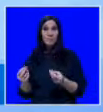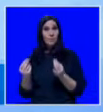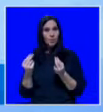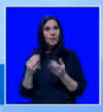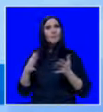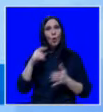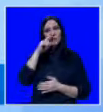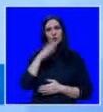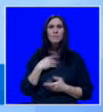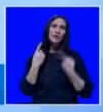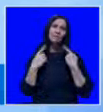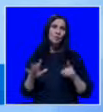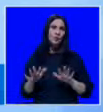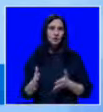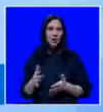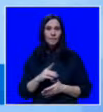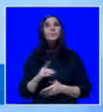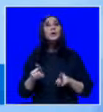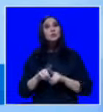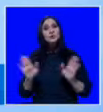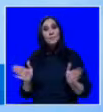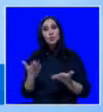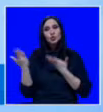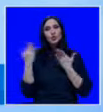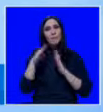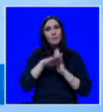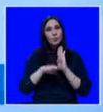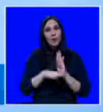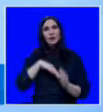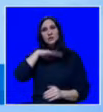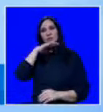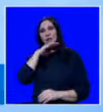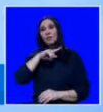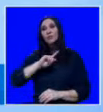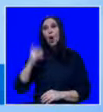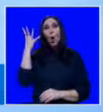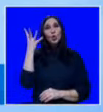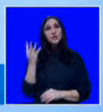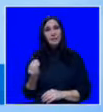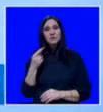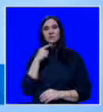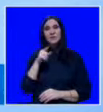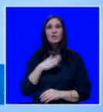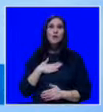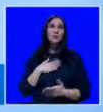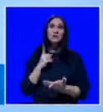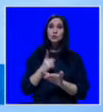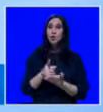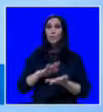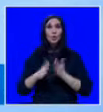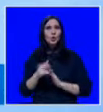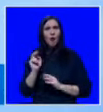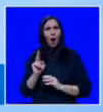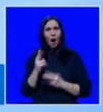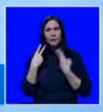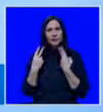по-добрите, е много важно, но има и много други неща. Като се почне от учебните програми и се стигне до въобще до концепцията за това дали да има задължителна подготовка, как